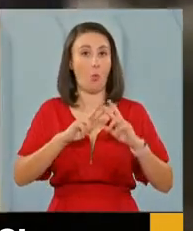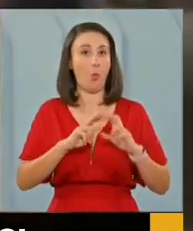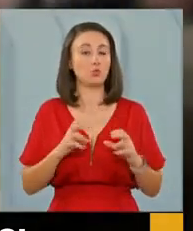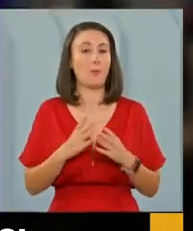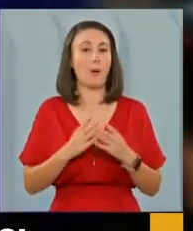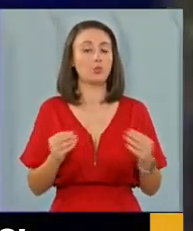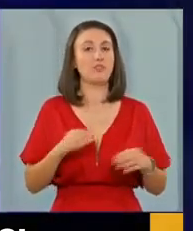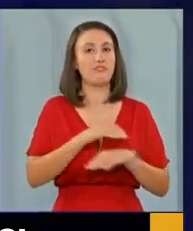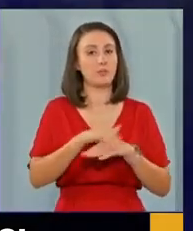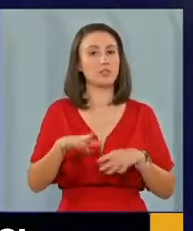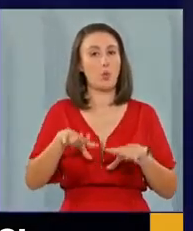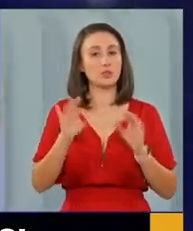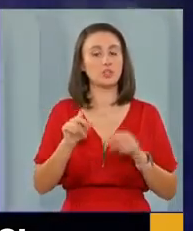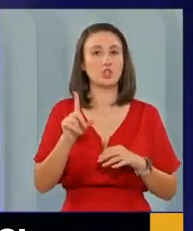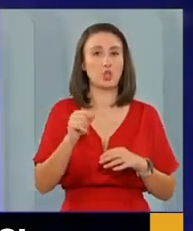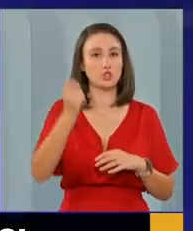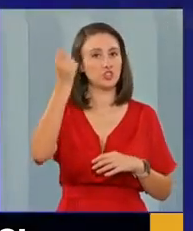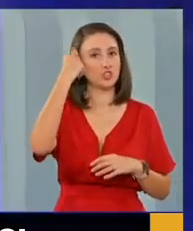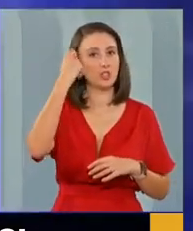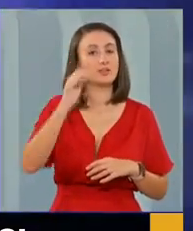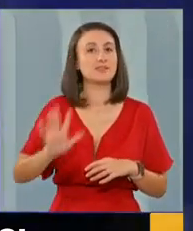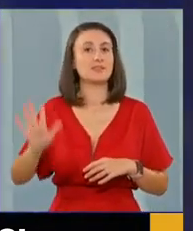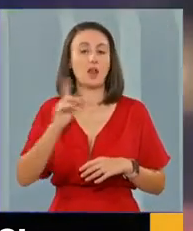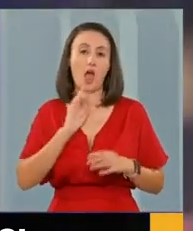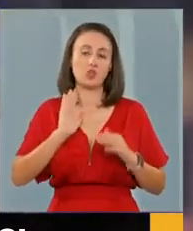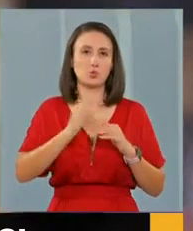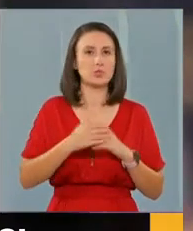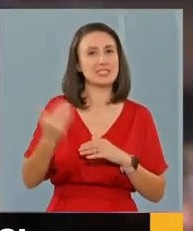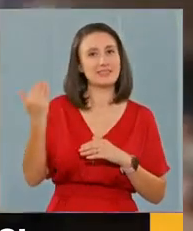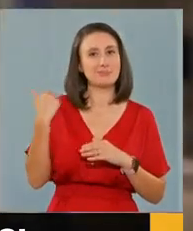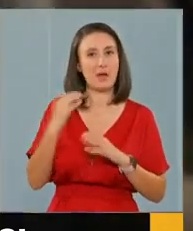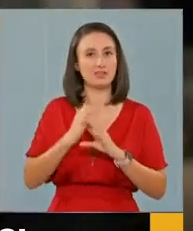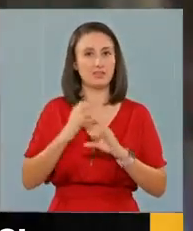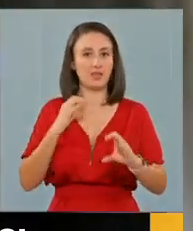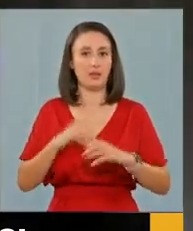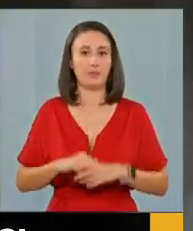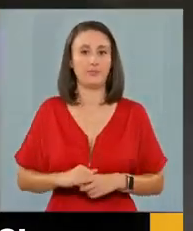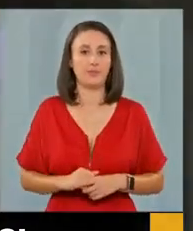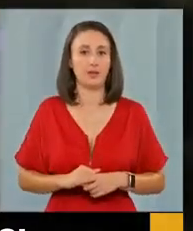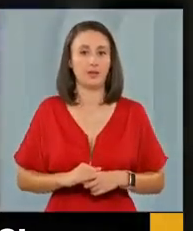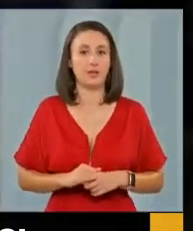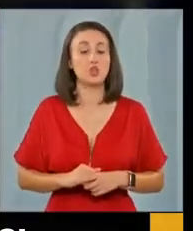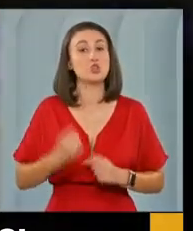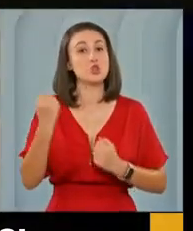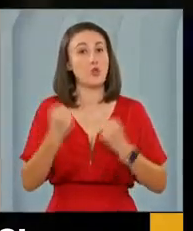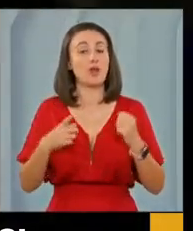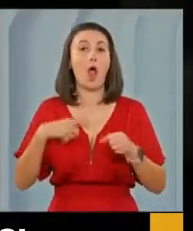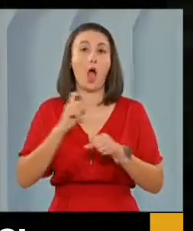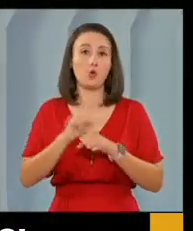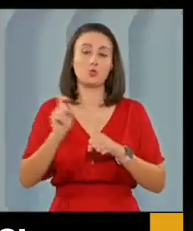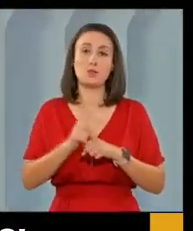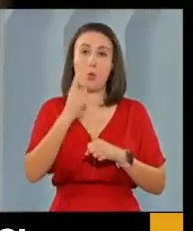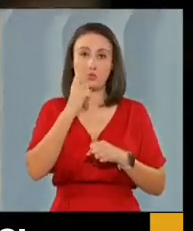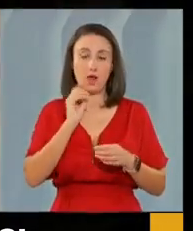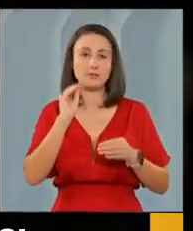amănunțit vameșii au găsit 20 de cetățeni străini ascunși în spatele tirului în toate aceste cazuri șoferii sunt acuzați că au